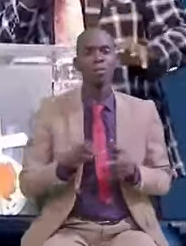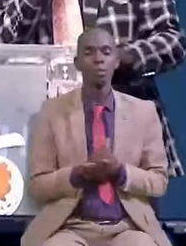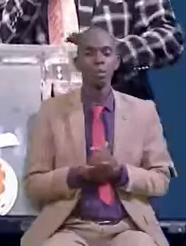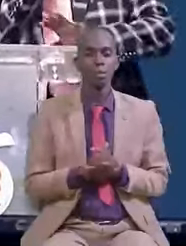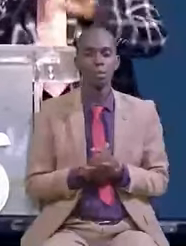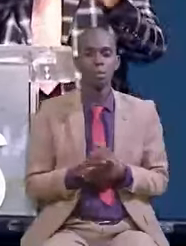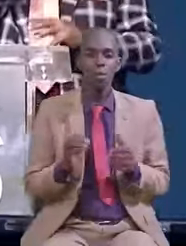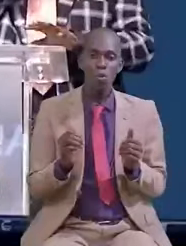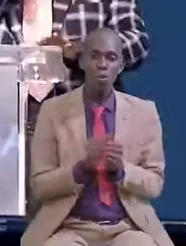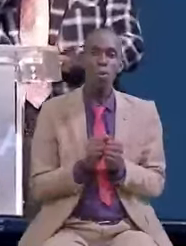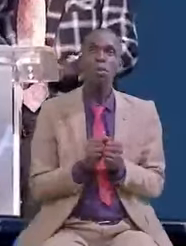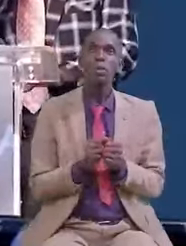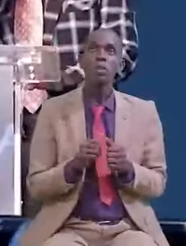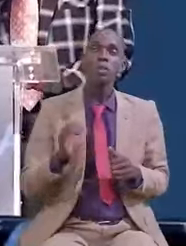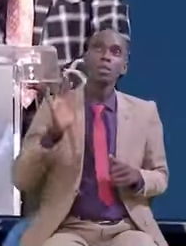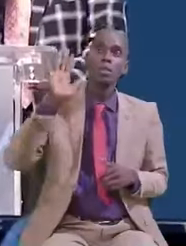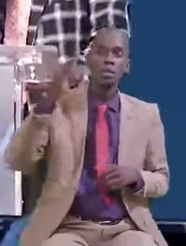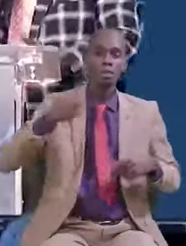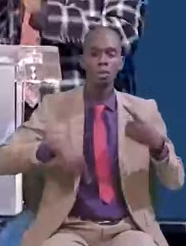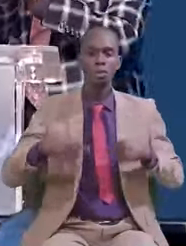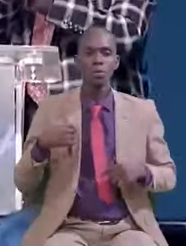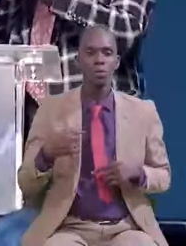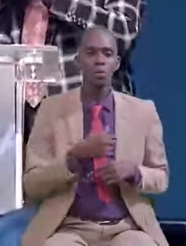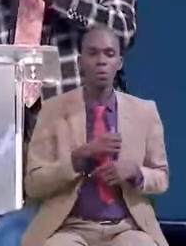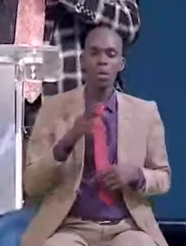C'est par ces meurtres issus que nous sommes guéris.